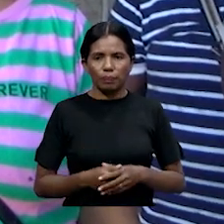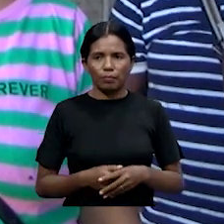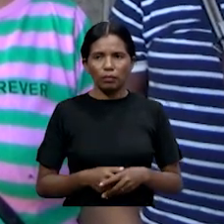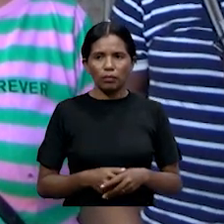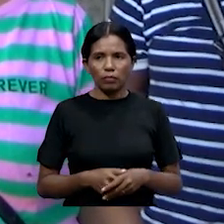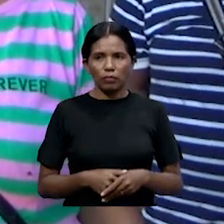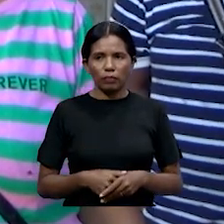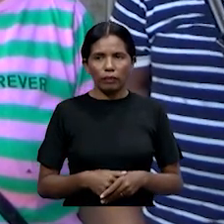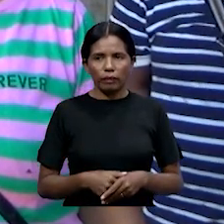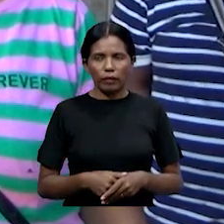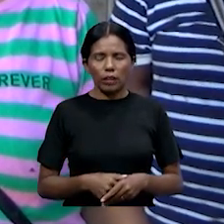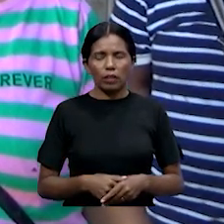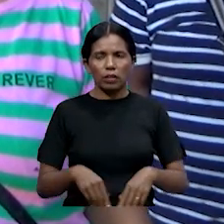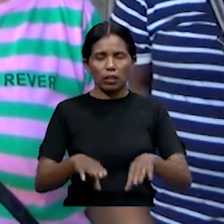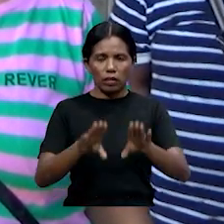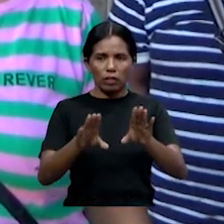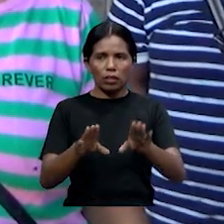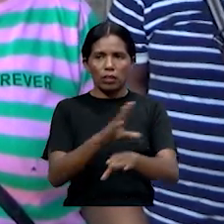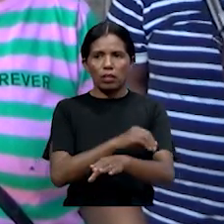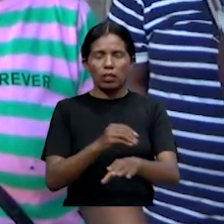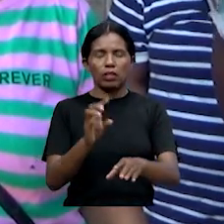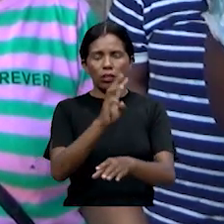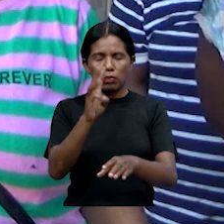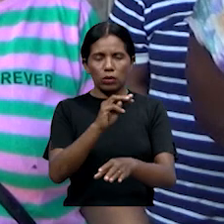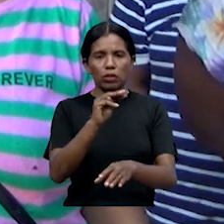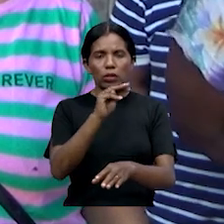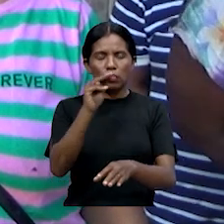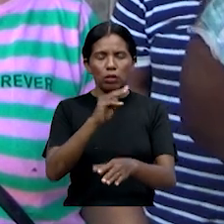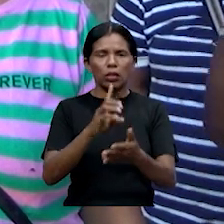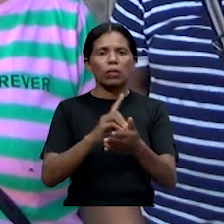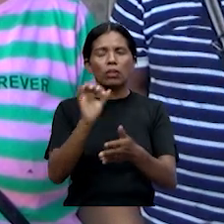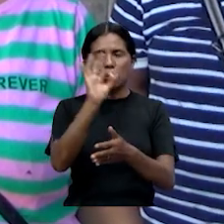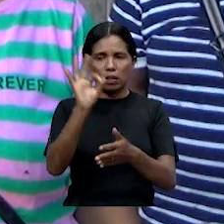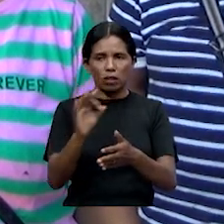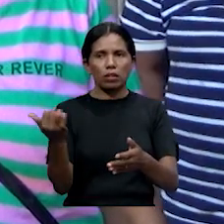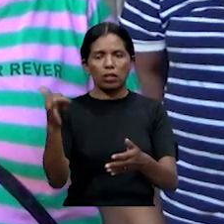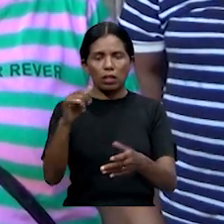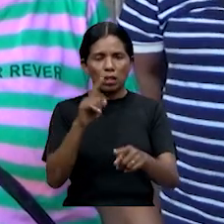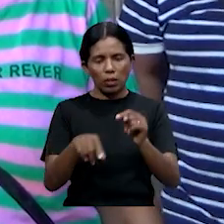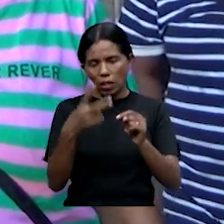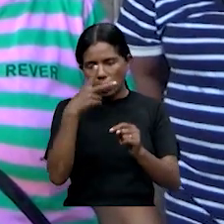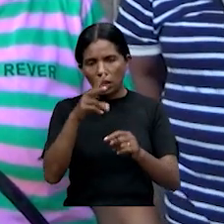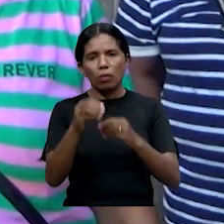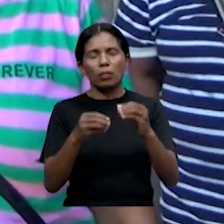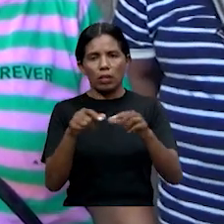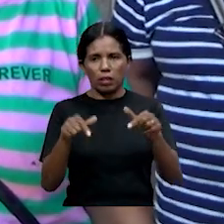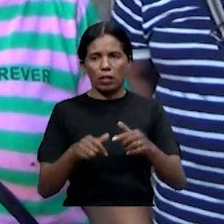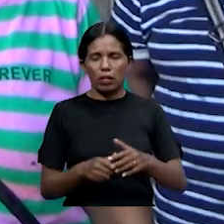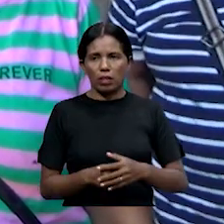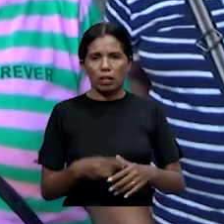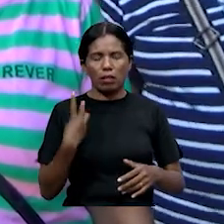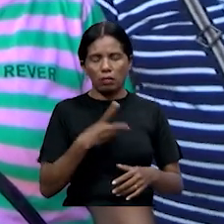sira full time ya kara kumesa si siguna to sesta ima ben so mak sira vela tu eden ne kaise tamba durante ne